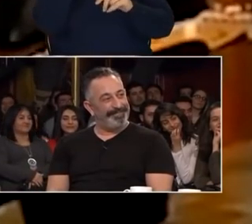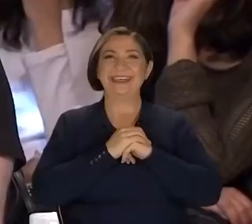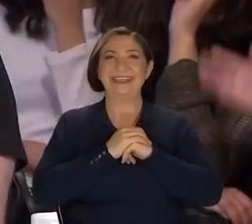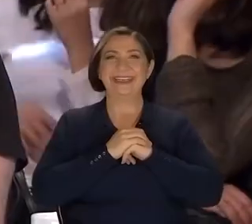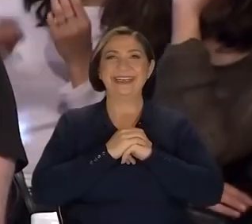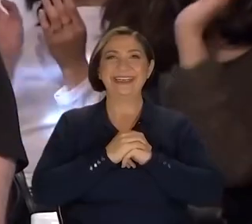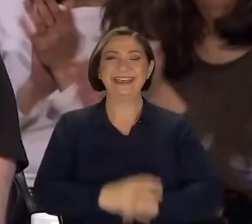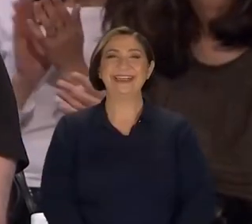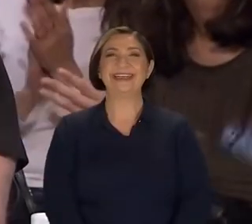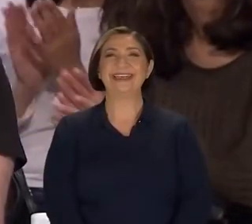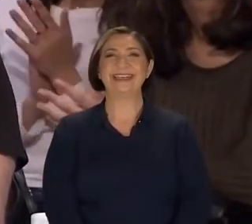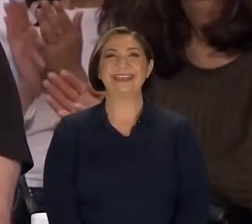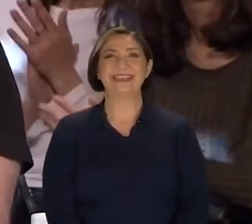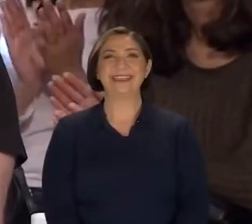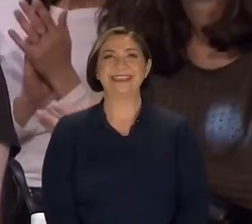Saldırıyorlar.